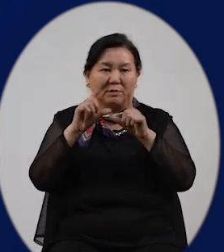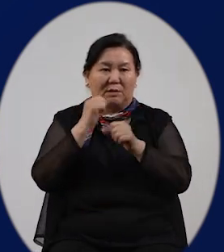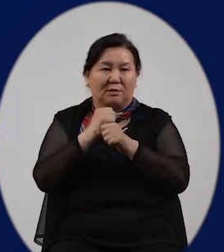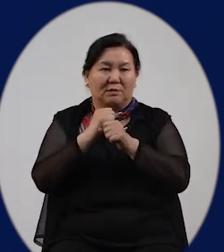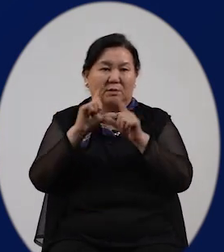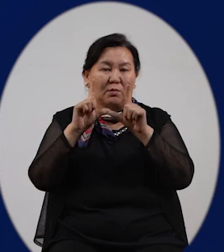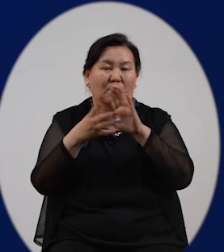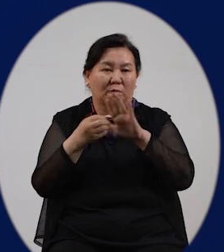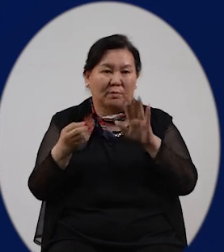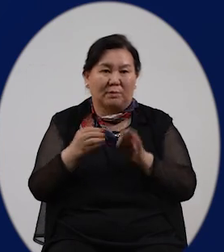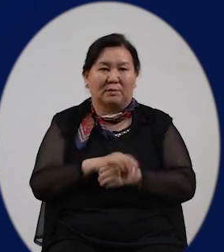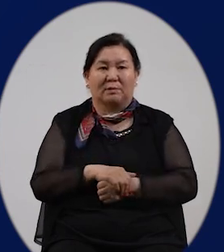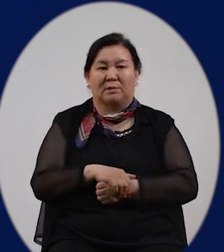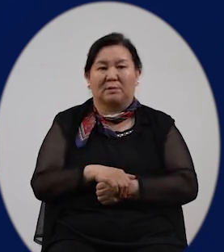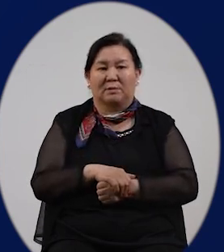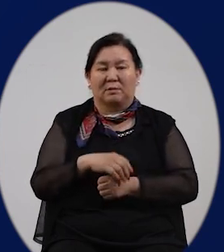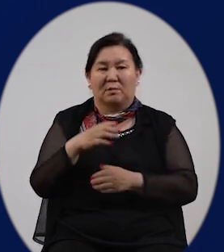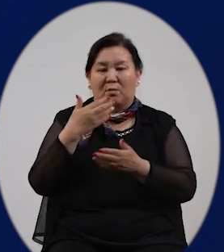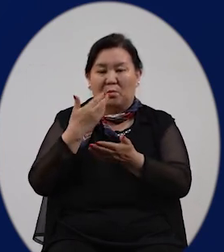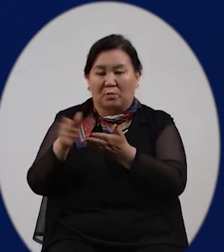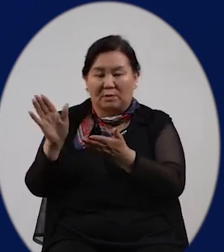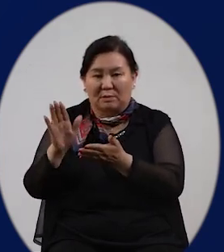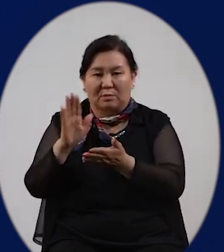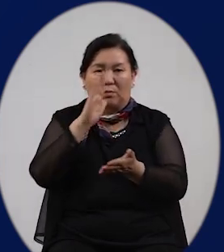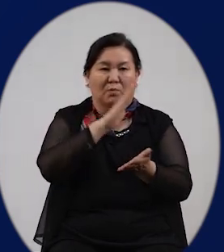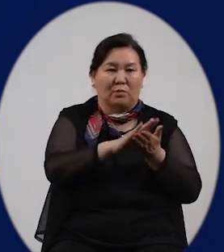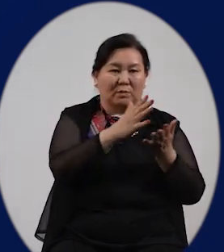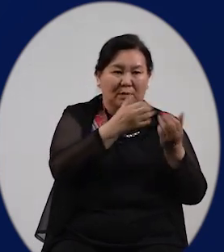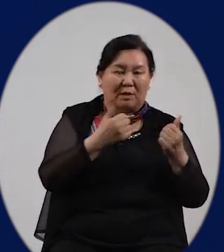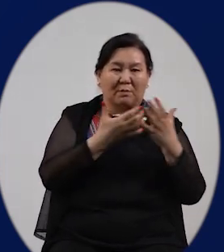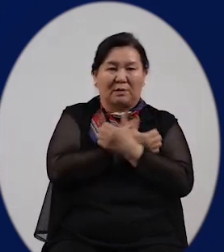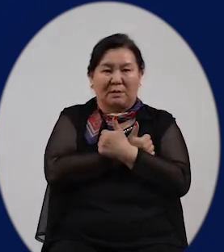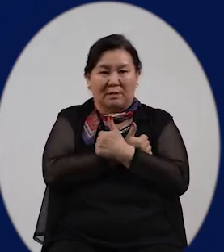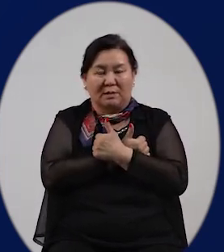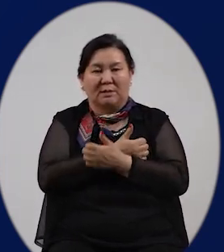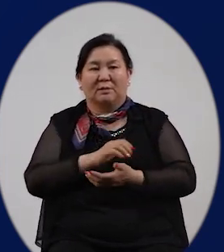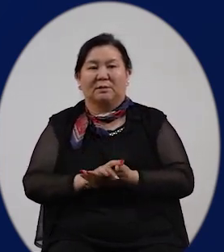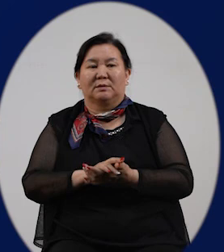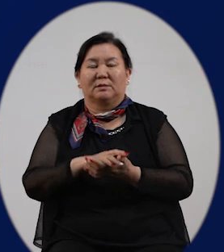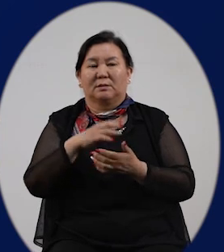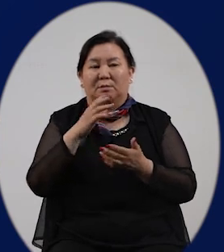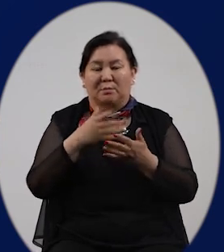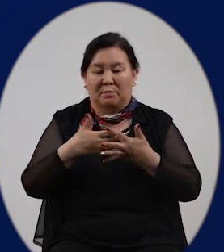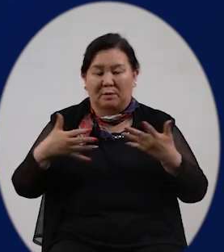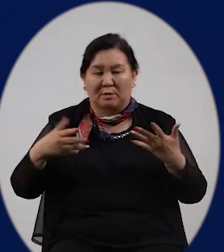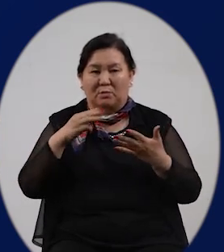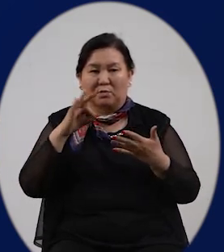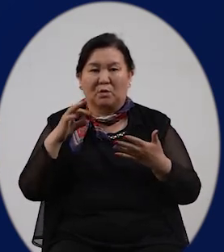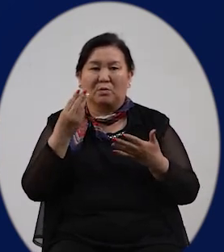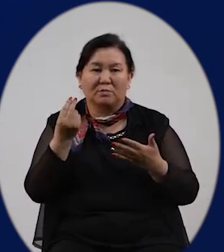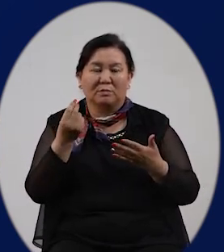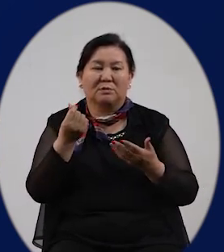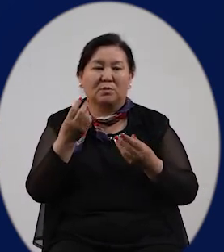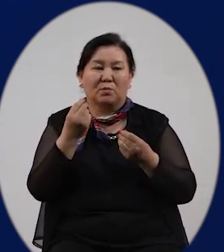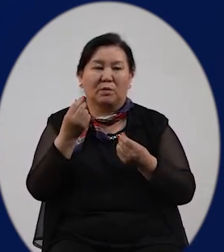хуулбар. 3. Худалдах, худалдан авах гэрээ. 4. Бүтээгдэхүүний тоог хэмжээ, үнийн